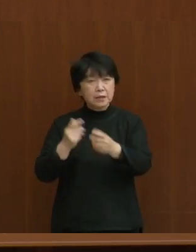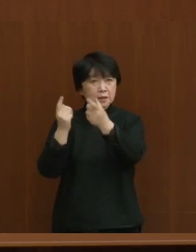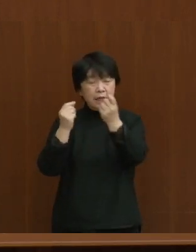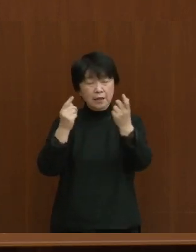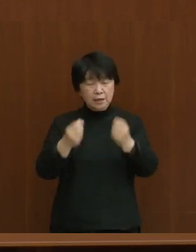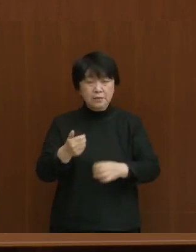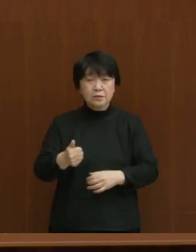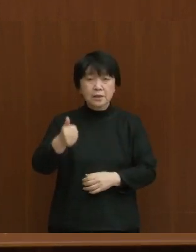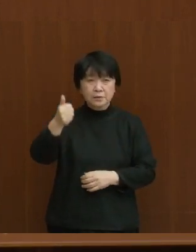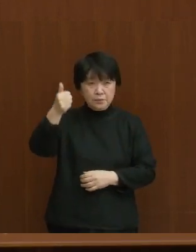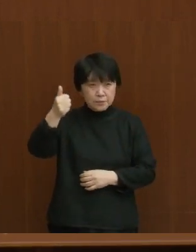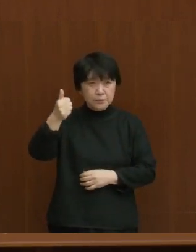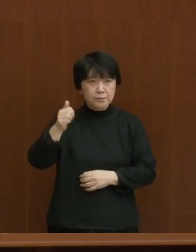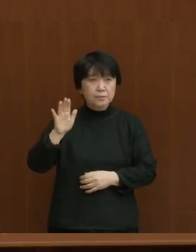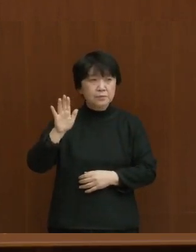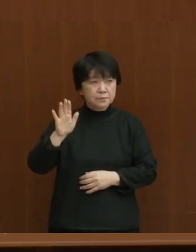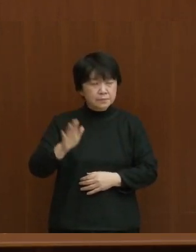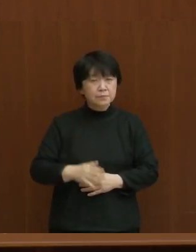服部康直。